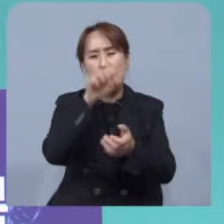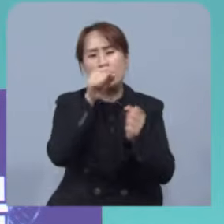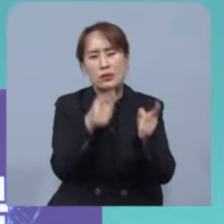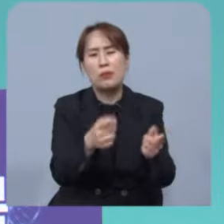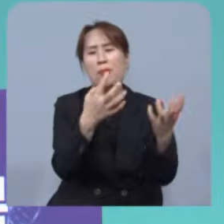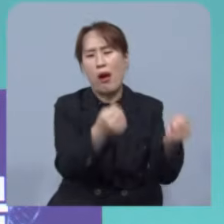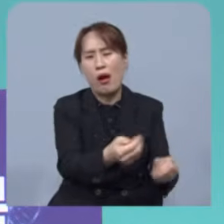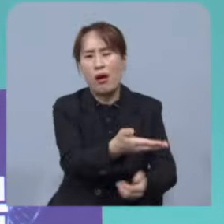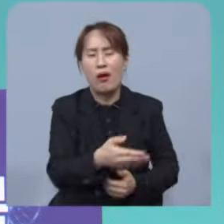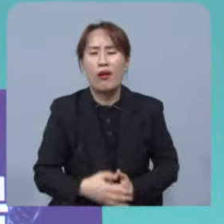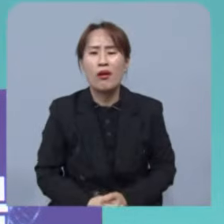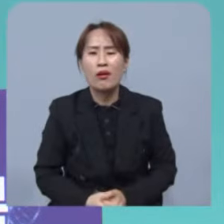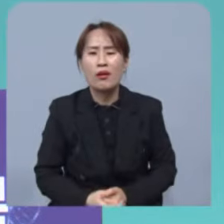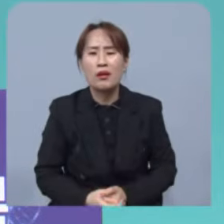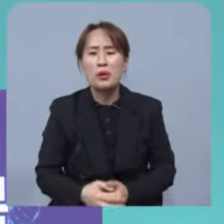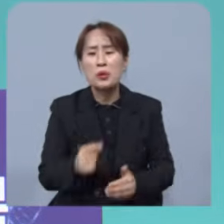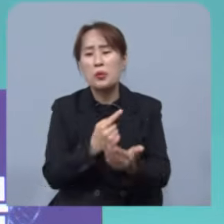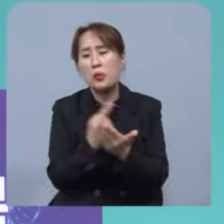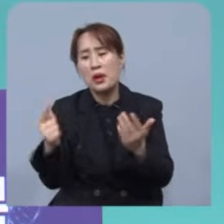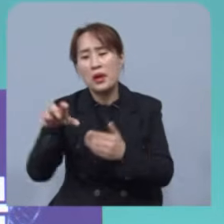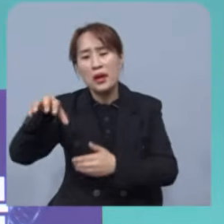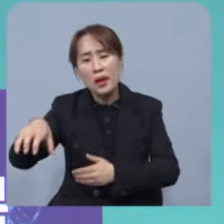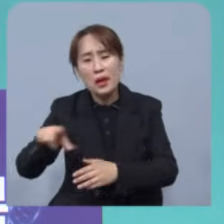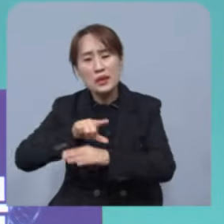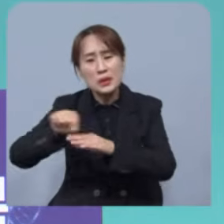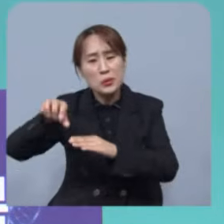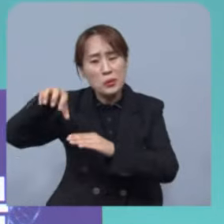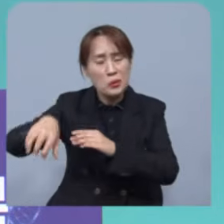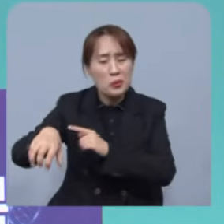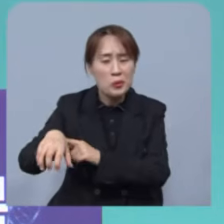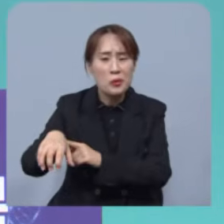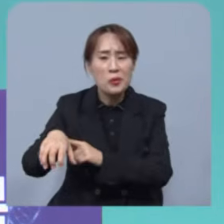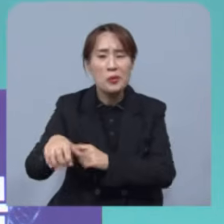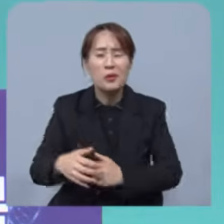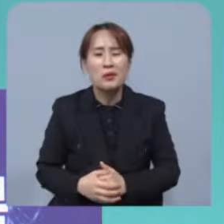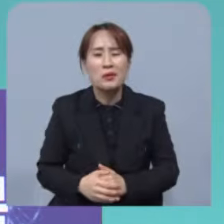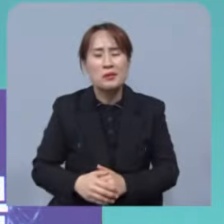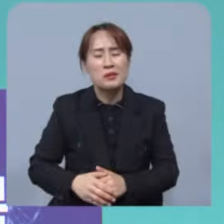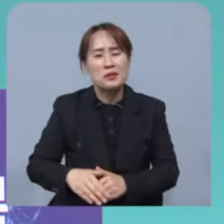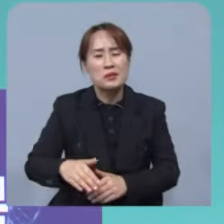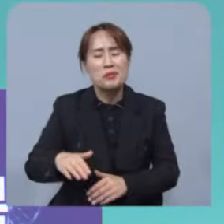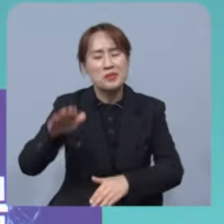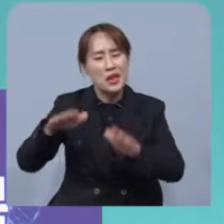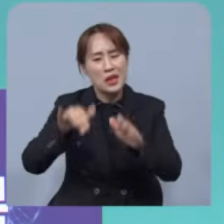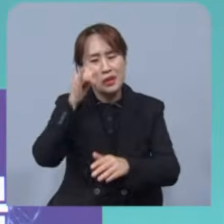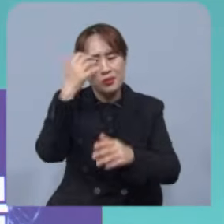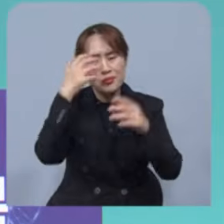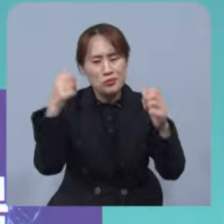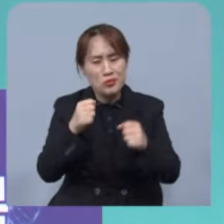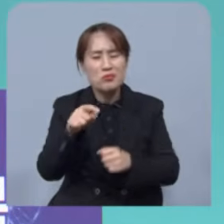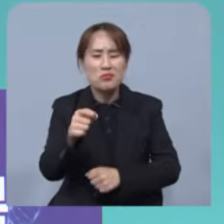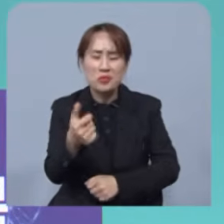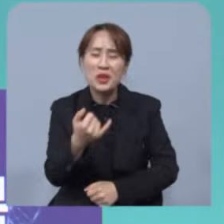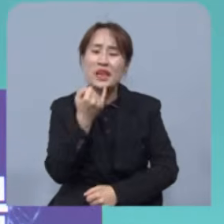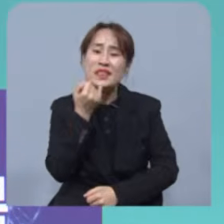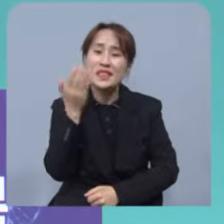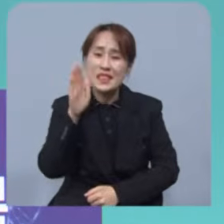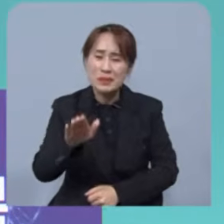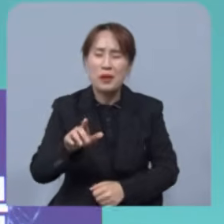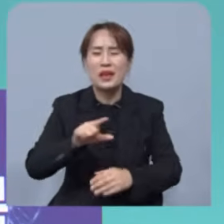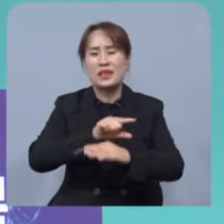좋고 그 외 나머지 지역들은 물론 편차들이 있긴 합니다만 충북은 좀 나은 편이긴 해도